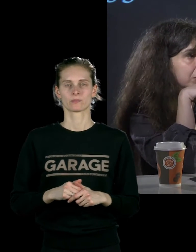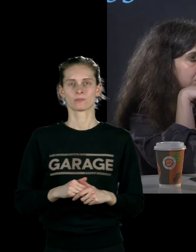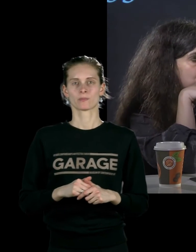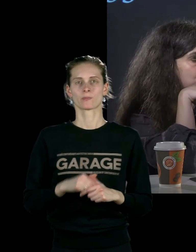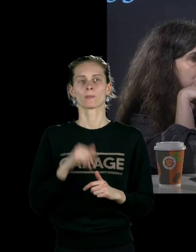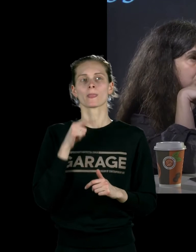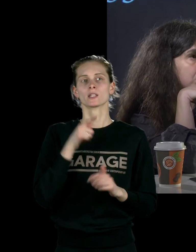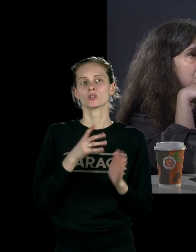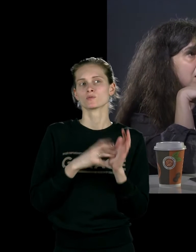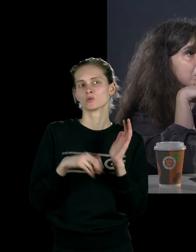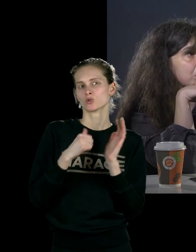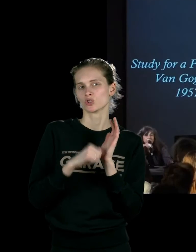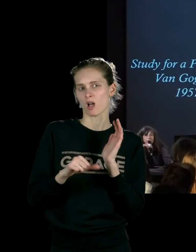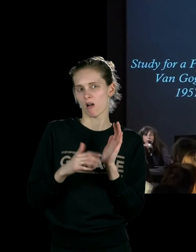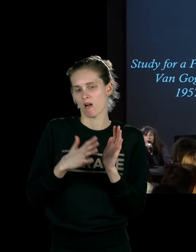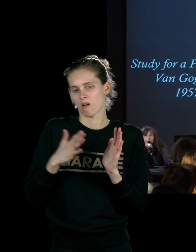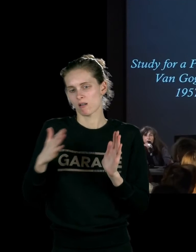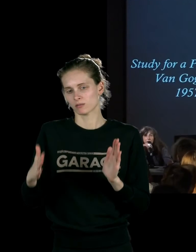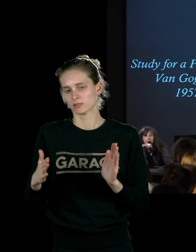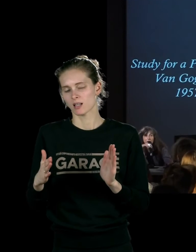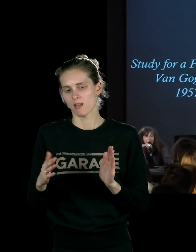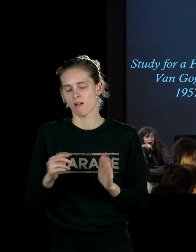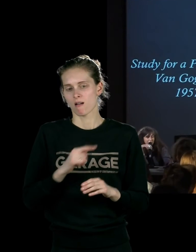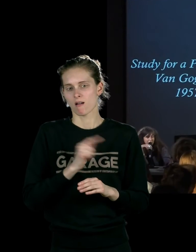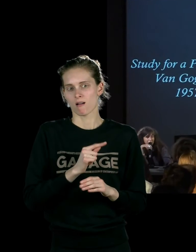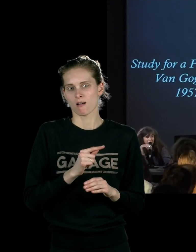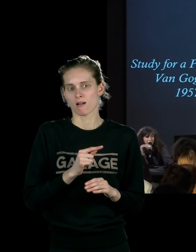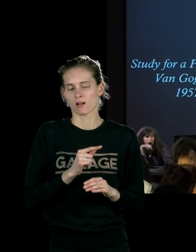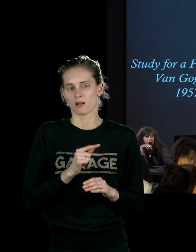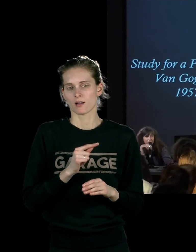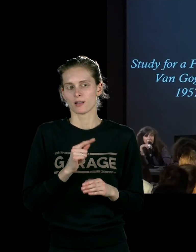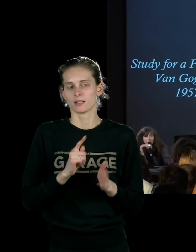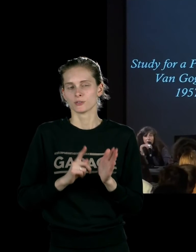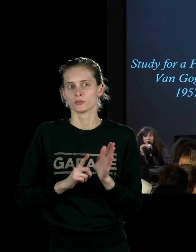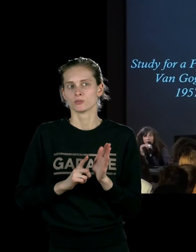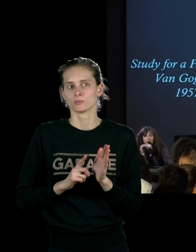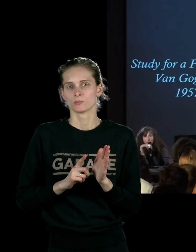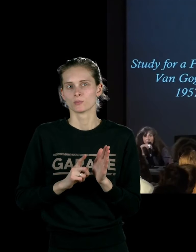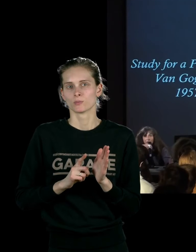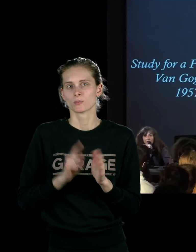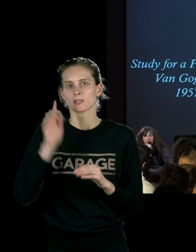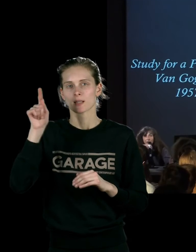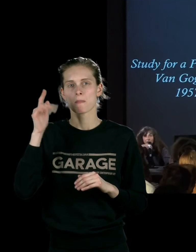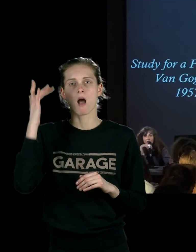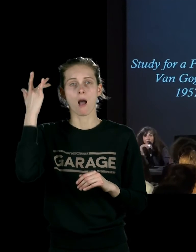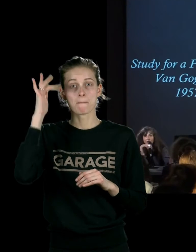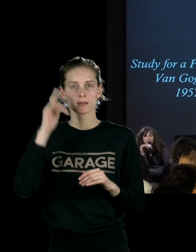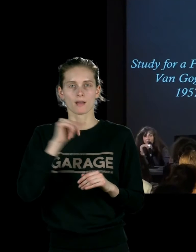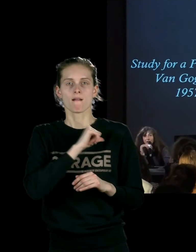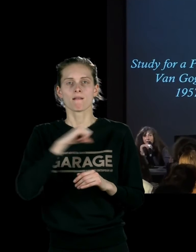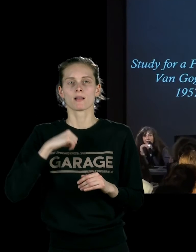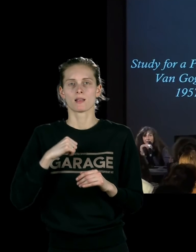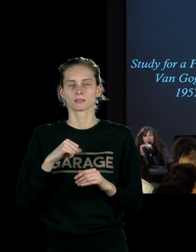классиковым, признанным художником, приходится ровно на то самое время, когда в Америке главным направлением